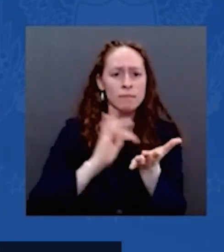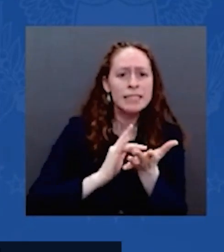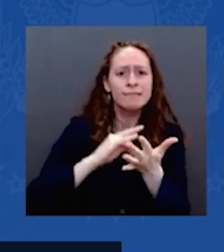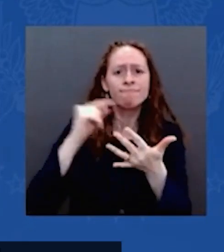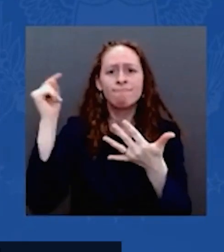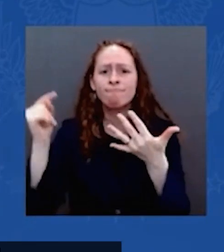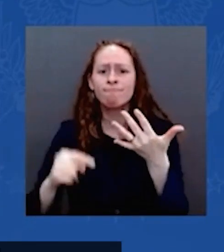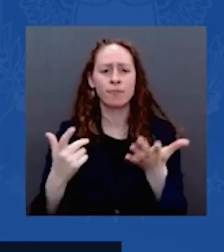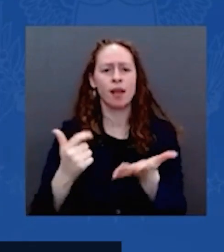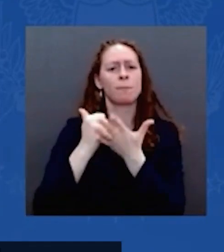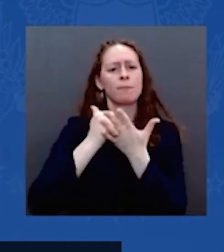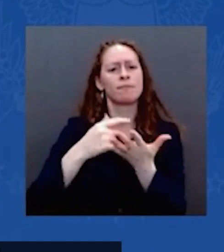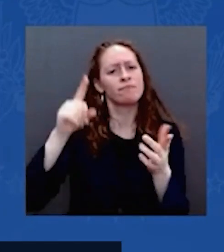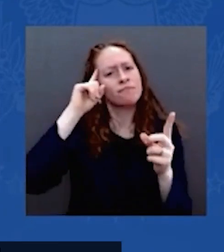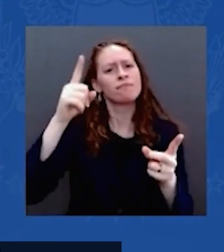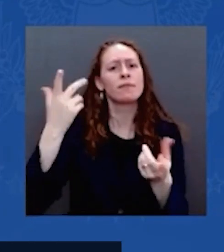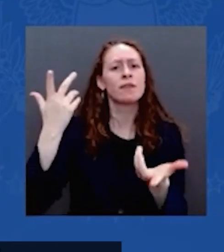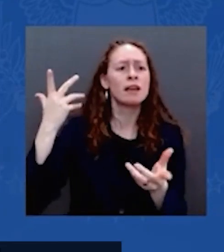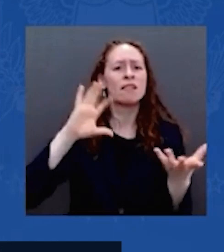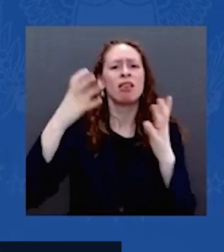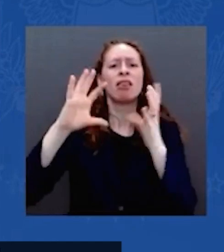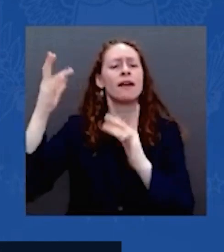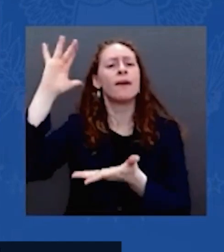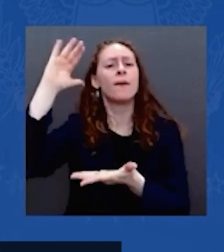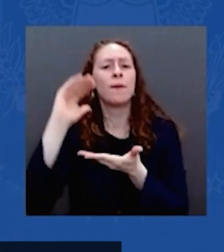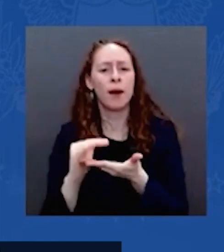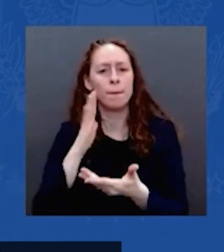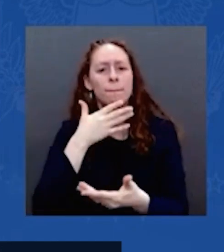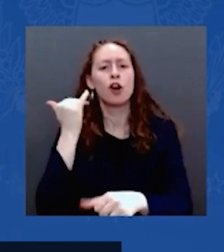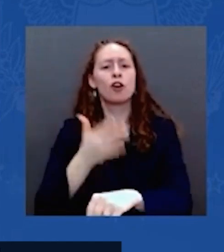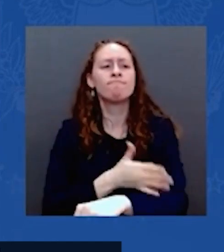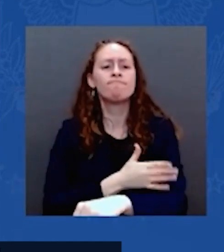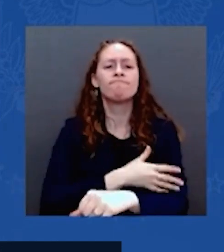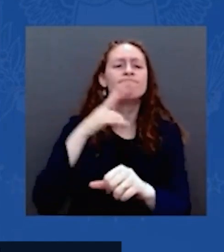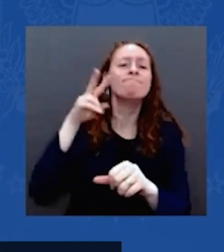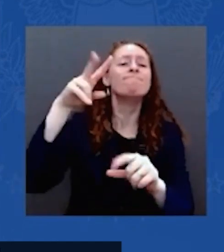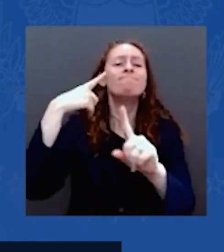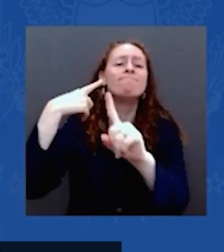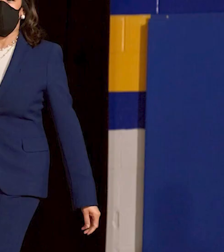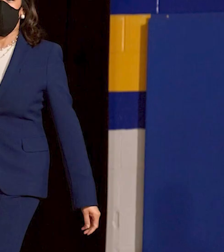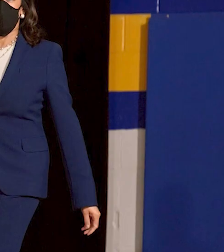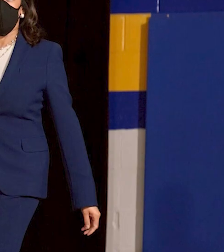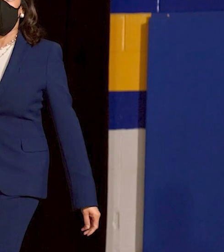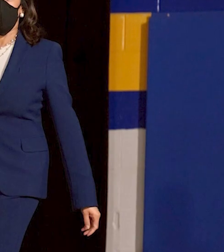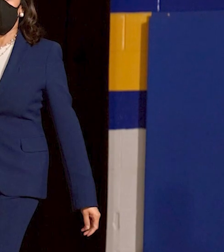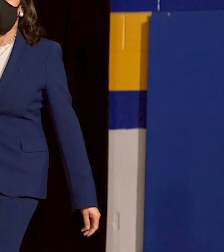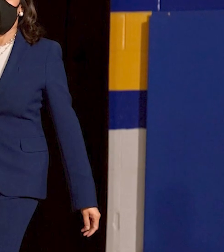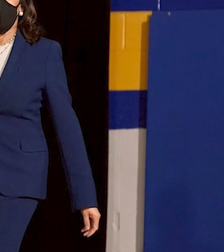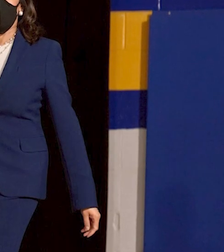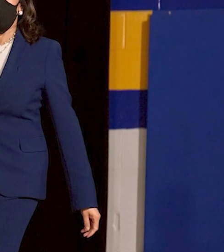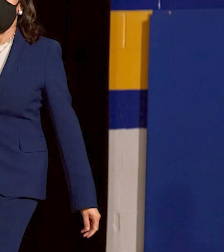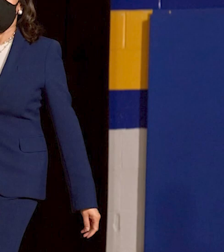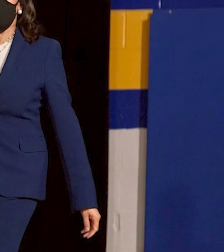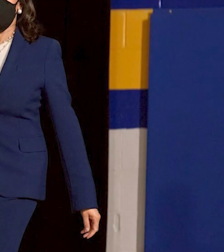in 2020. But for God's sake, please take advantage of what's available. Xatırladaq ki,